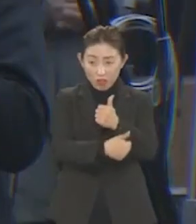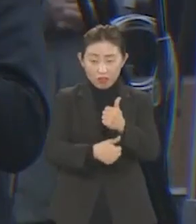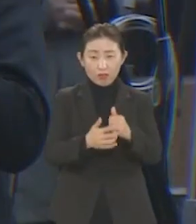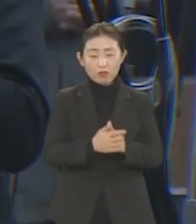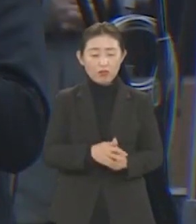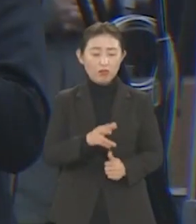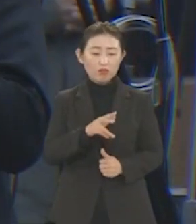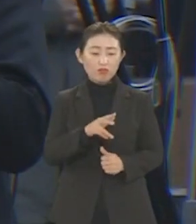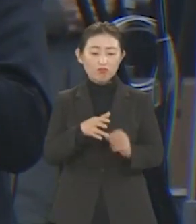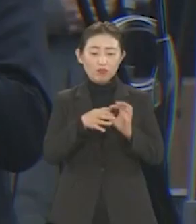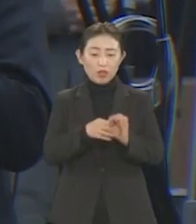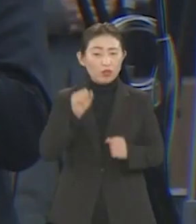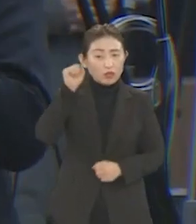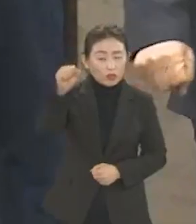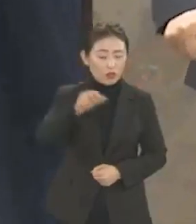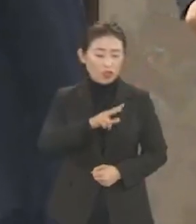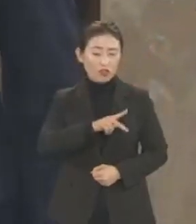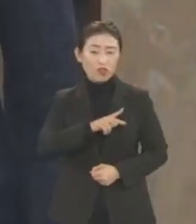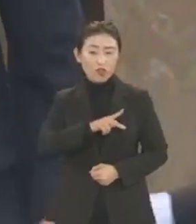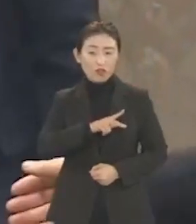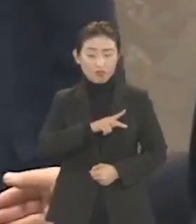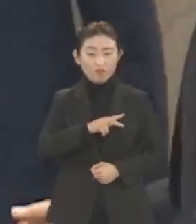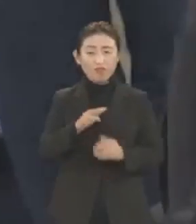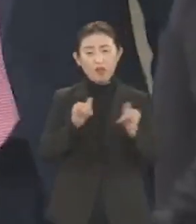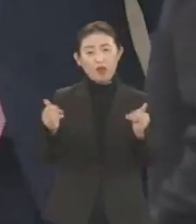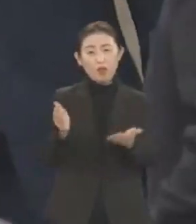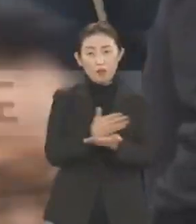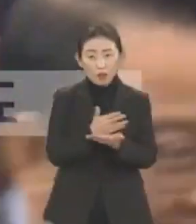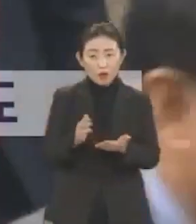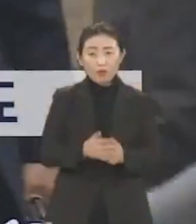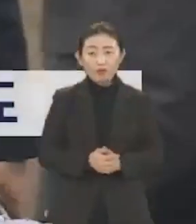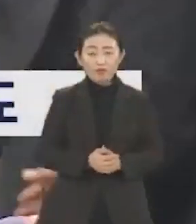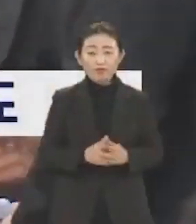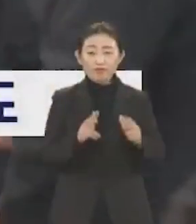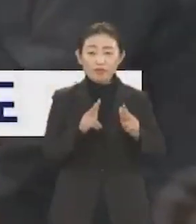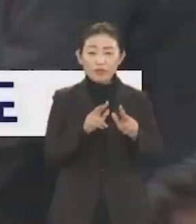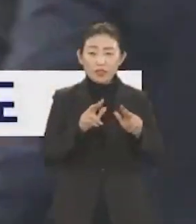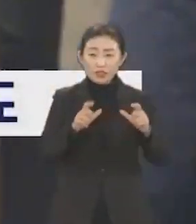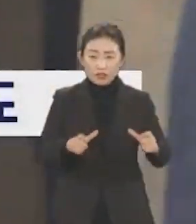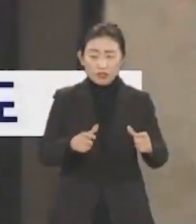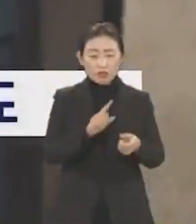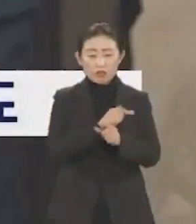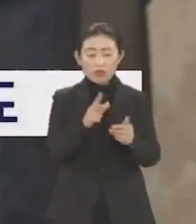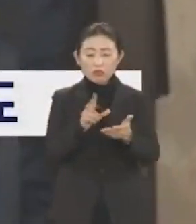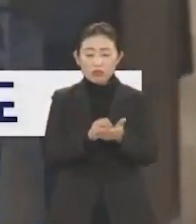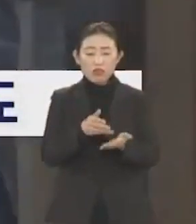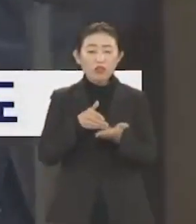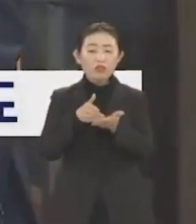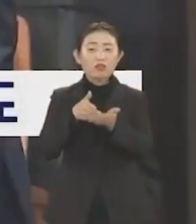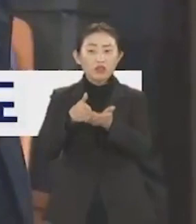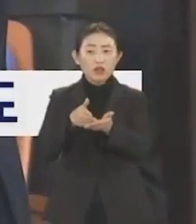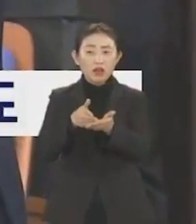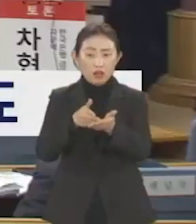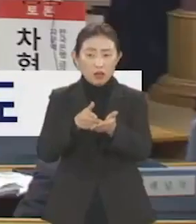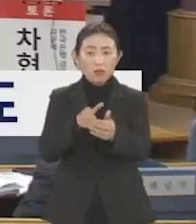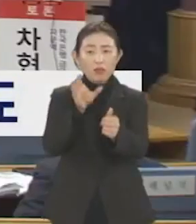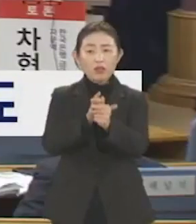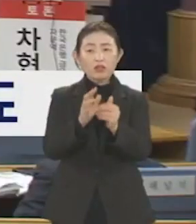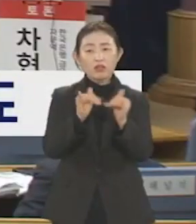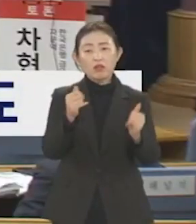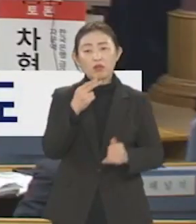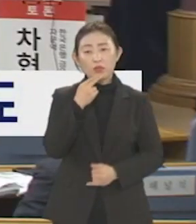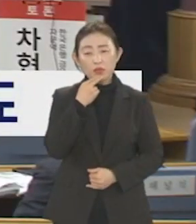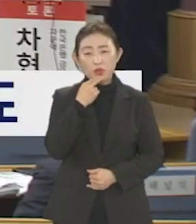지역 인사는 찾아볼 수 없습니다. 지도부의 지역의 목소리를 대변할 인사가 없다 보면 대전과 내포 혁신도시,